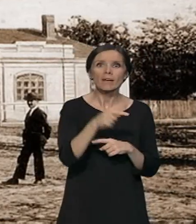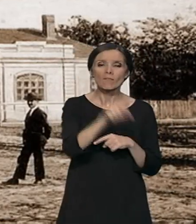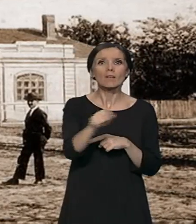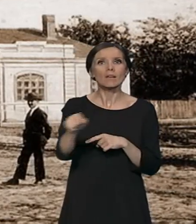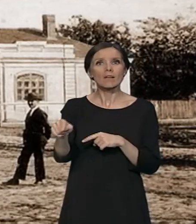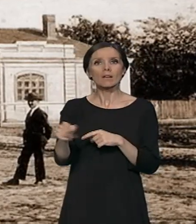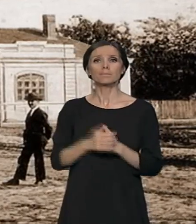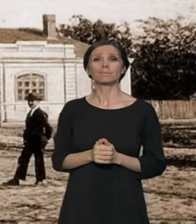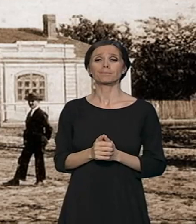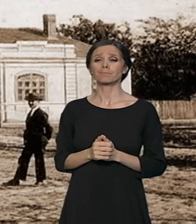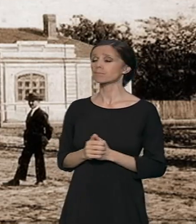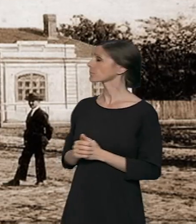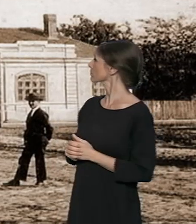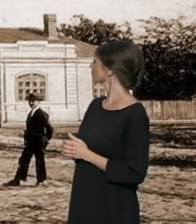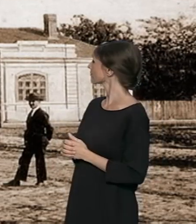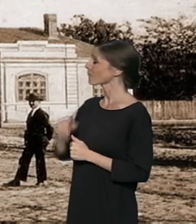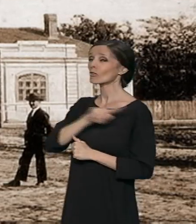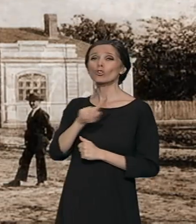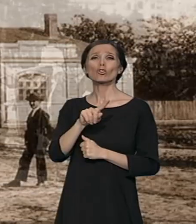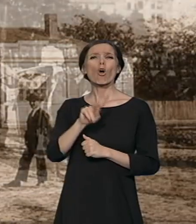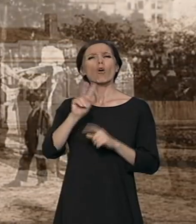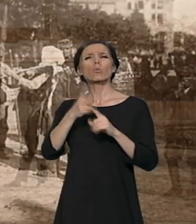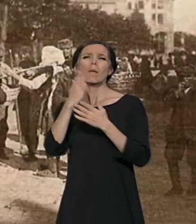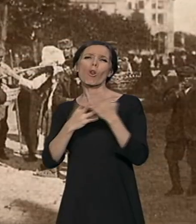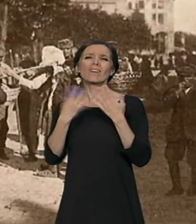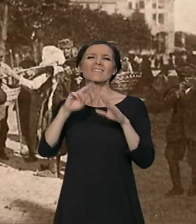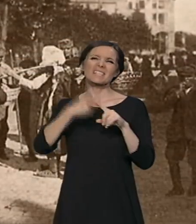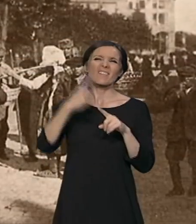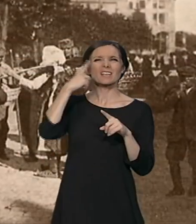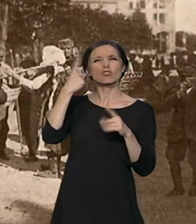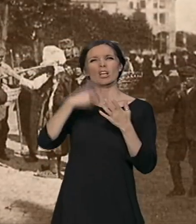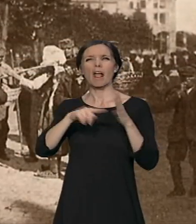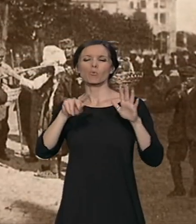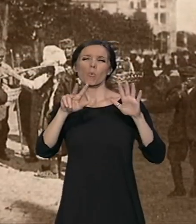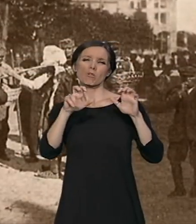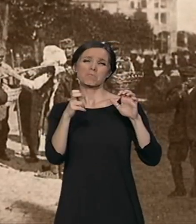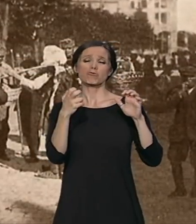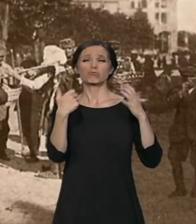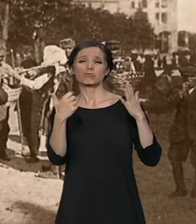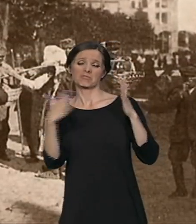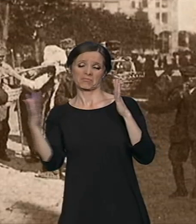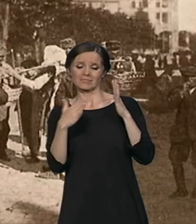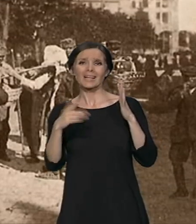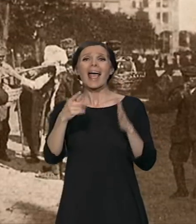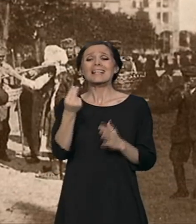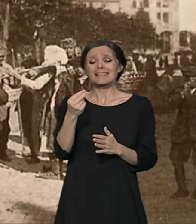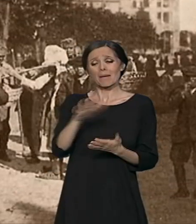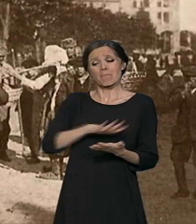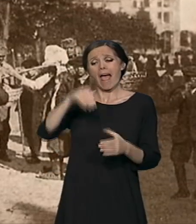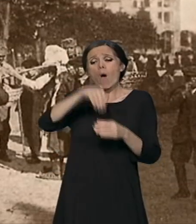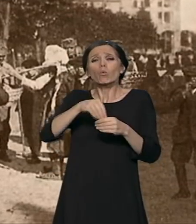Sve do druge polovine 19. veka u Srbiji ne postoji unutrašnje tržište. Ministarstvo narodne